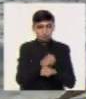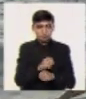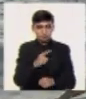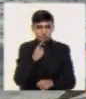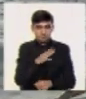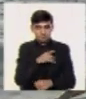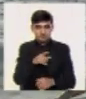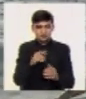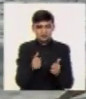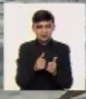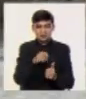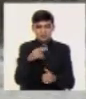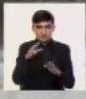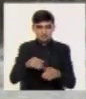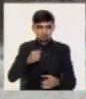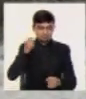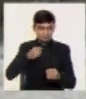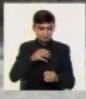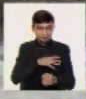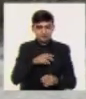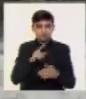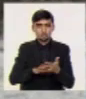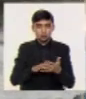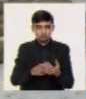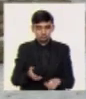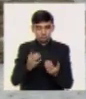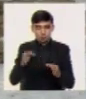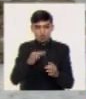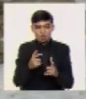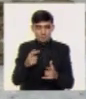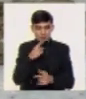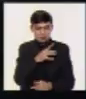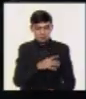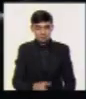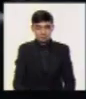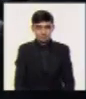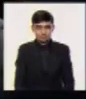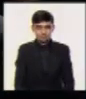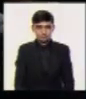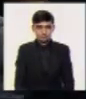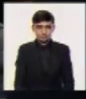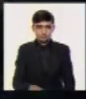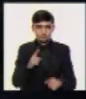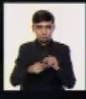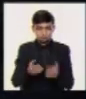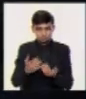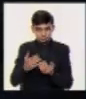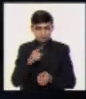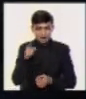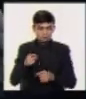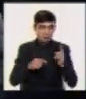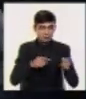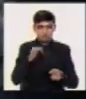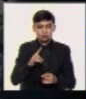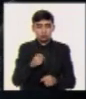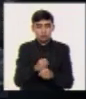мына бір қораның тұсынан қазық қағып, келесі қазба жұмыстарына дайындап жатқан дейді көршілер. Басыңнан қазады, аяғыңнан қазады. Не